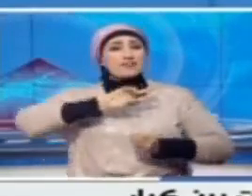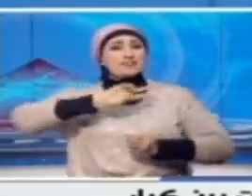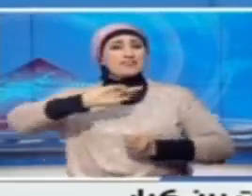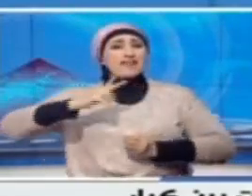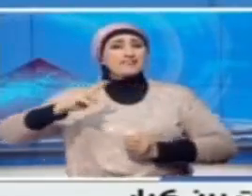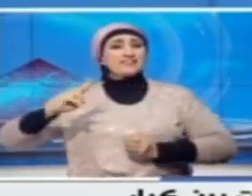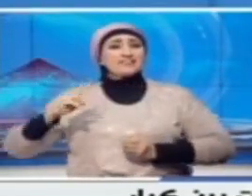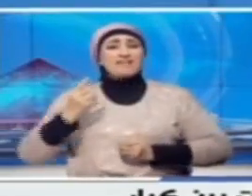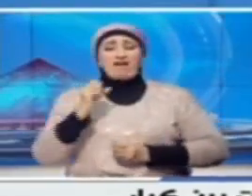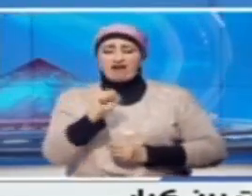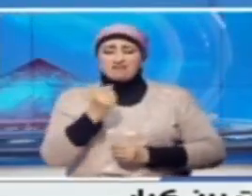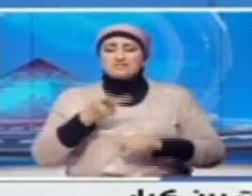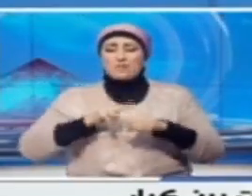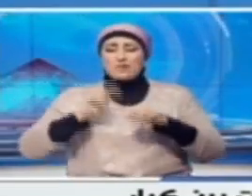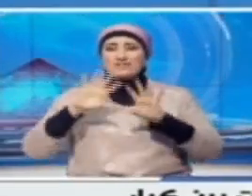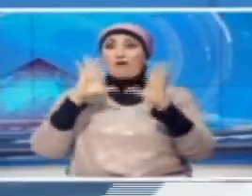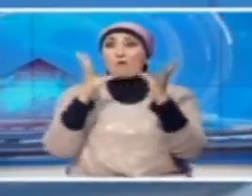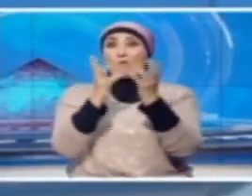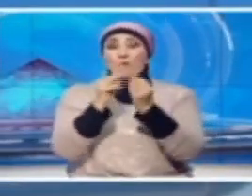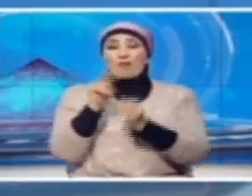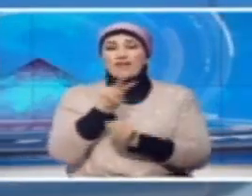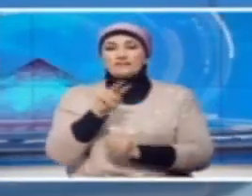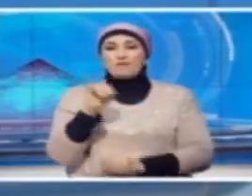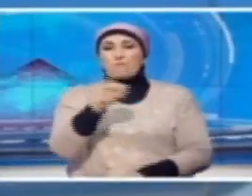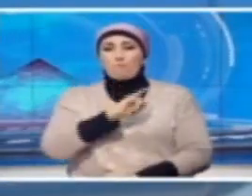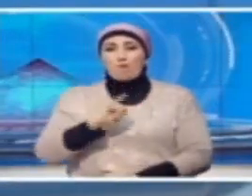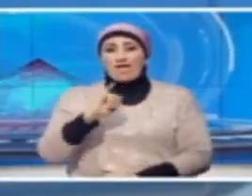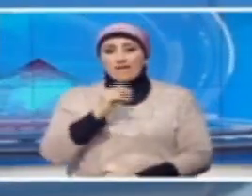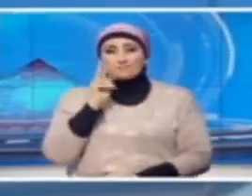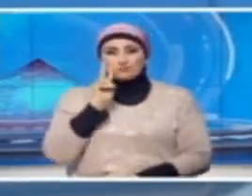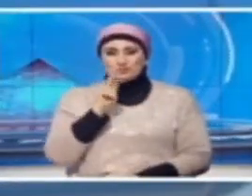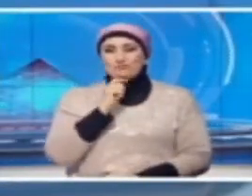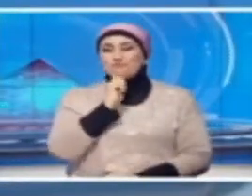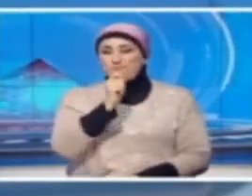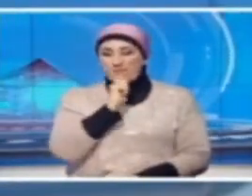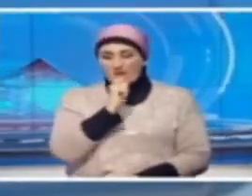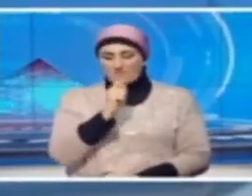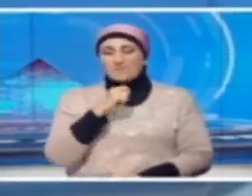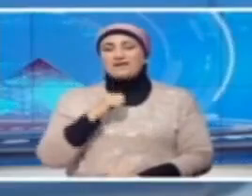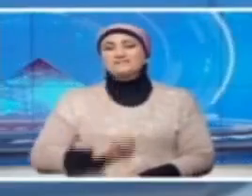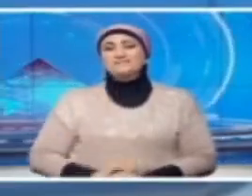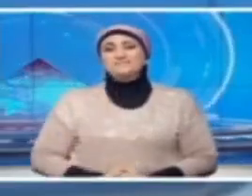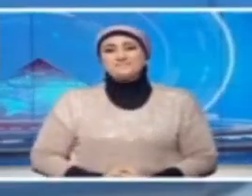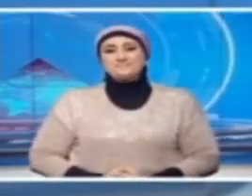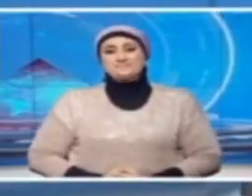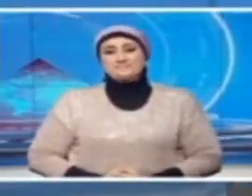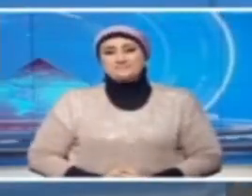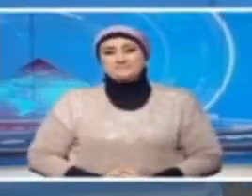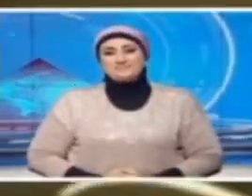الإقليمية والدولية محل الاهتمام المشترك. نتابع المزيد في سياق هذا التقرير.